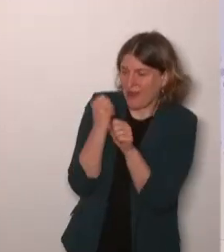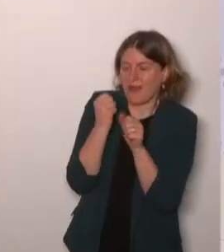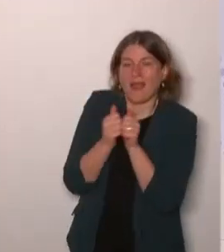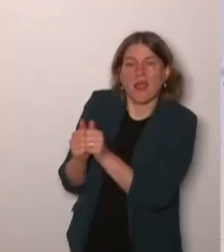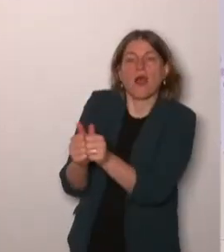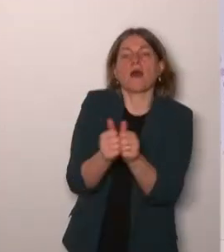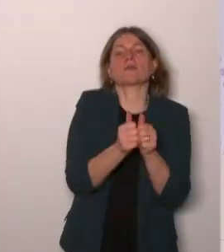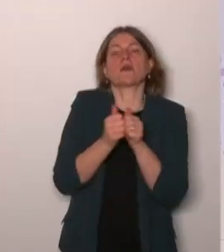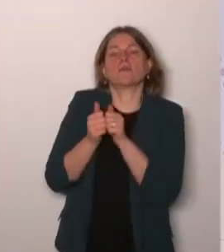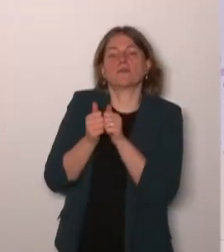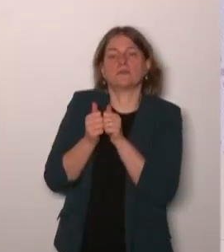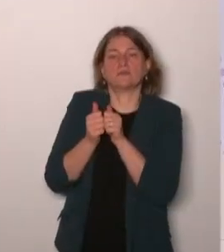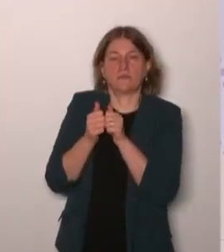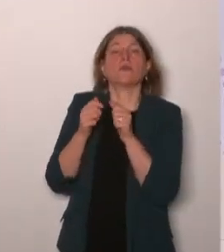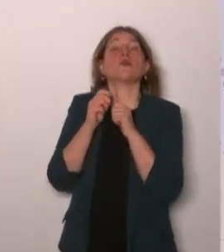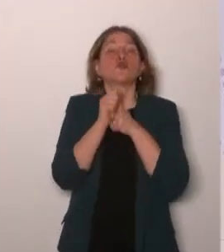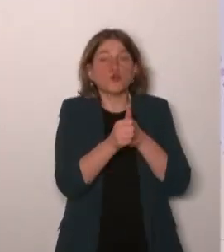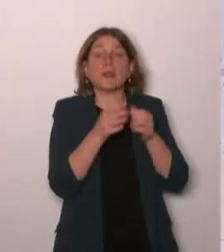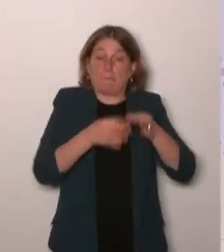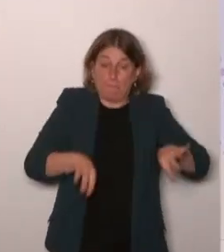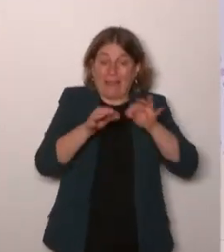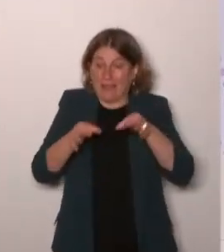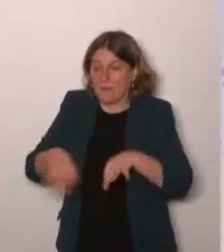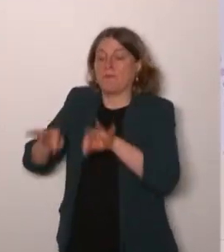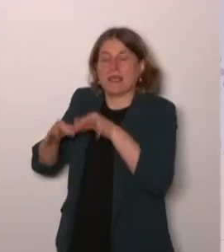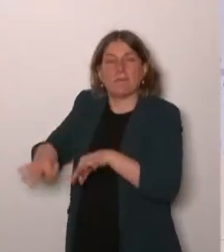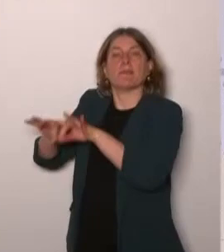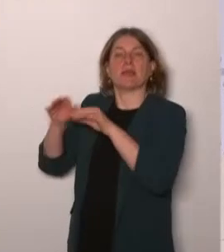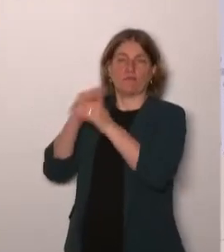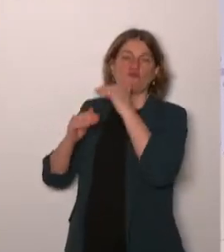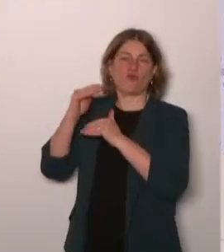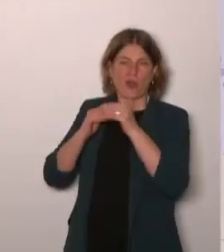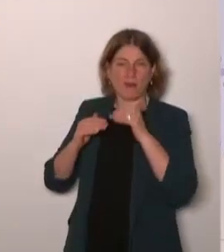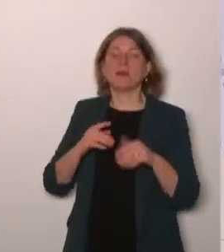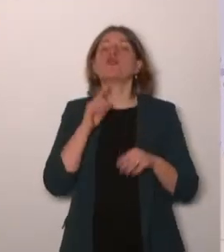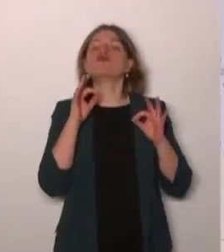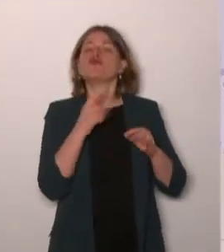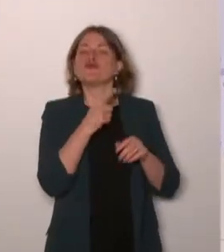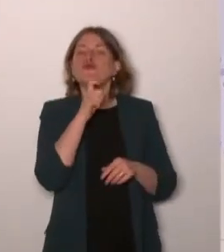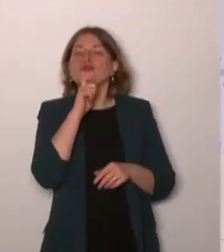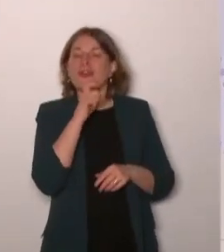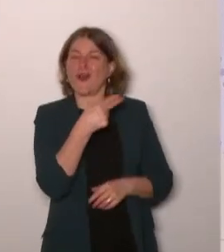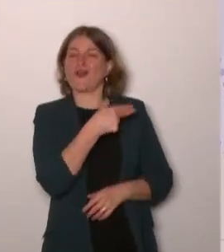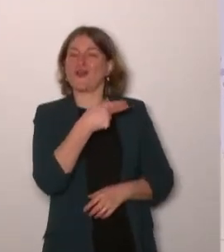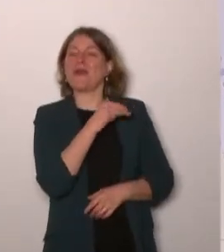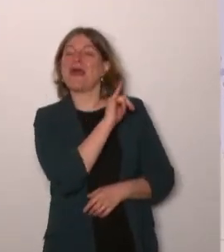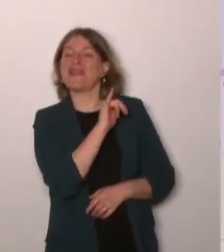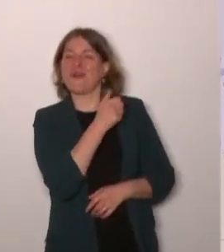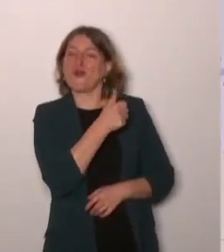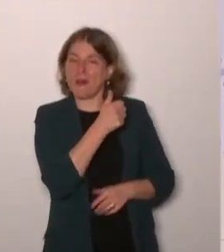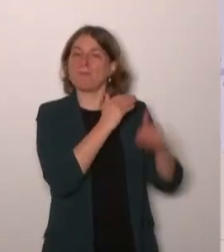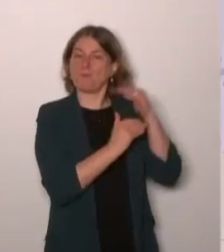initiatives et les plans nationaux. On va voir ça tout au long de ces deux journées. Norbert Ifra a présenté le programme.